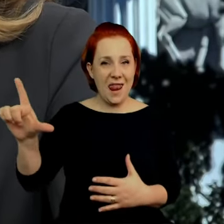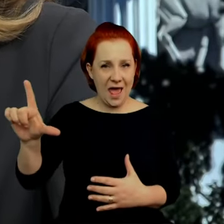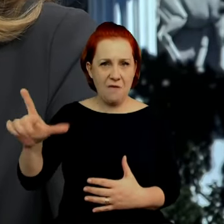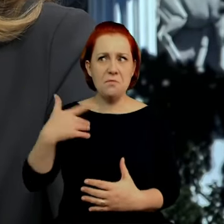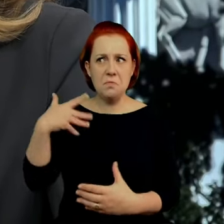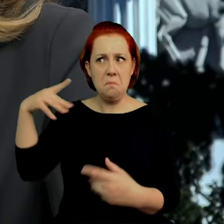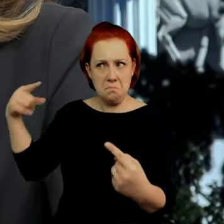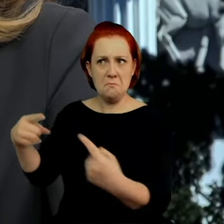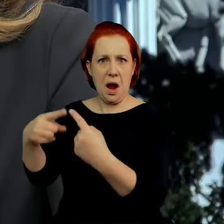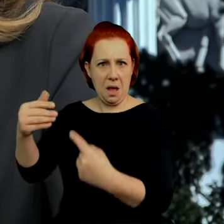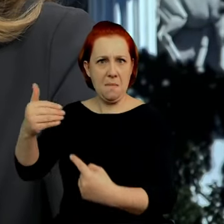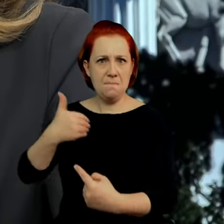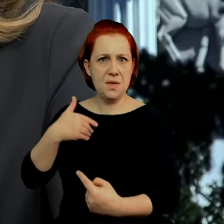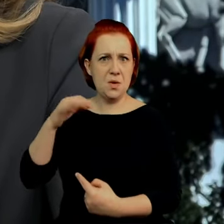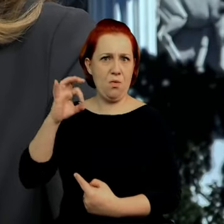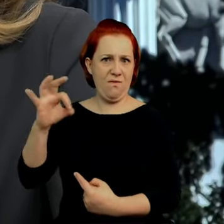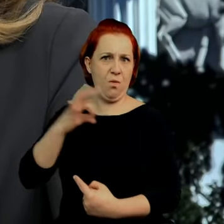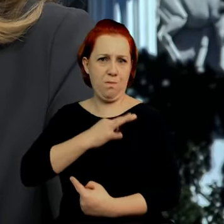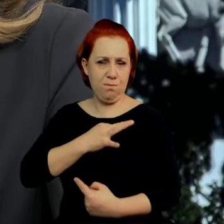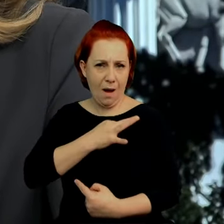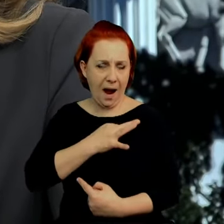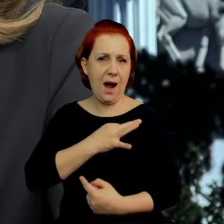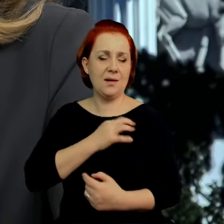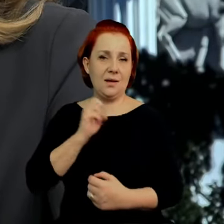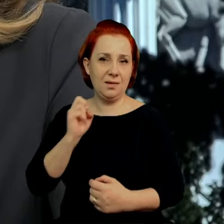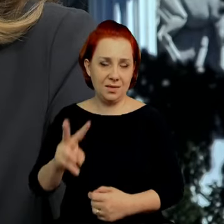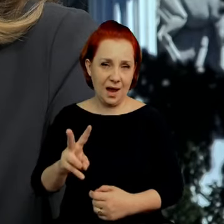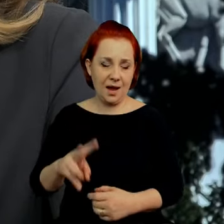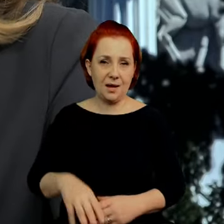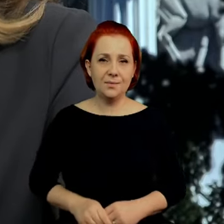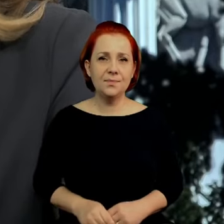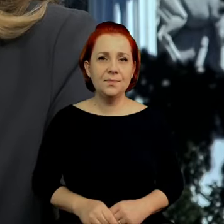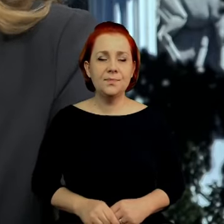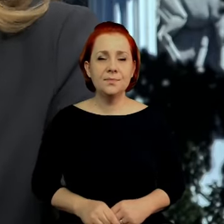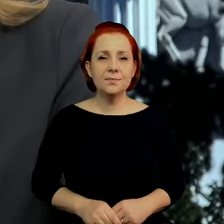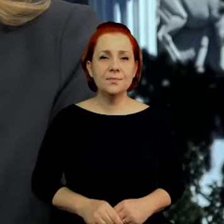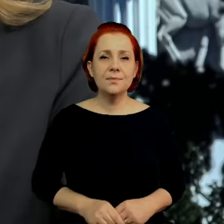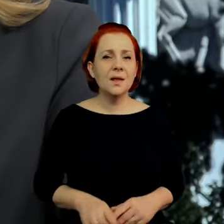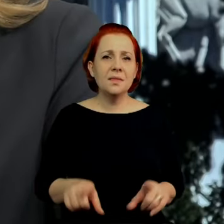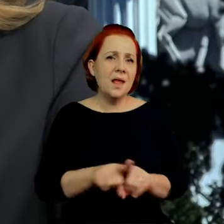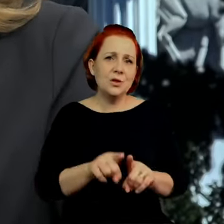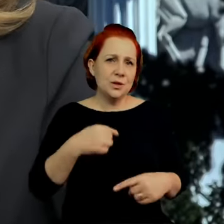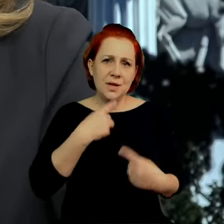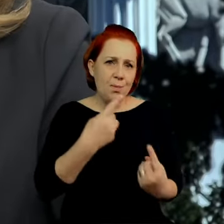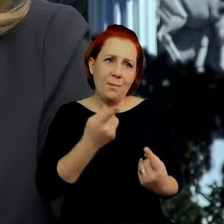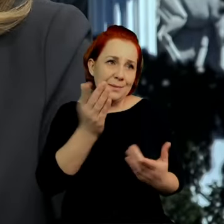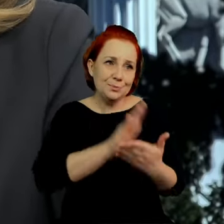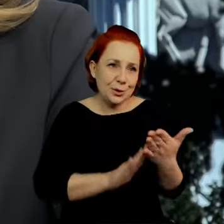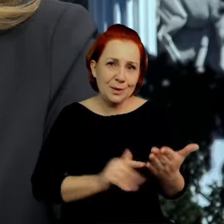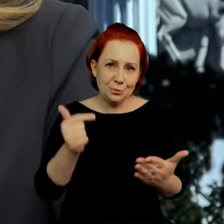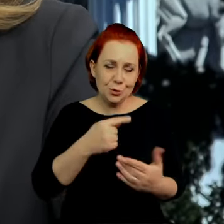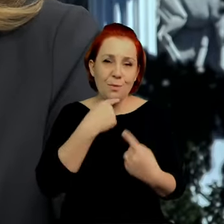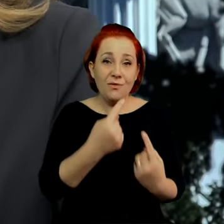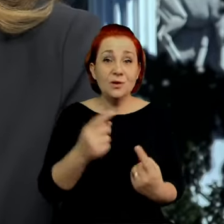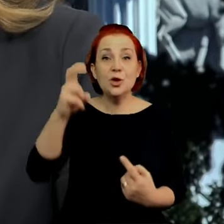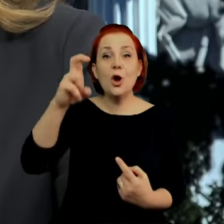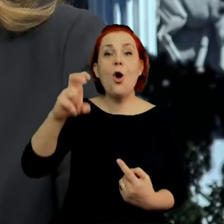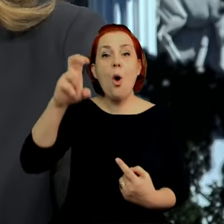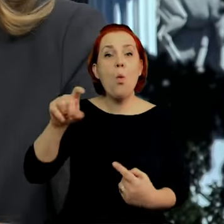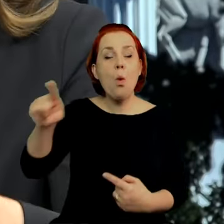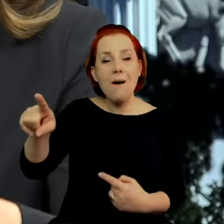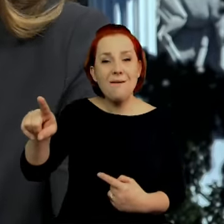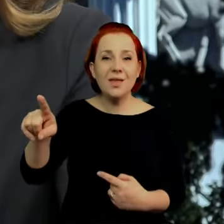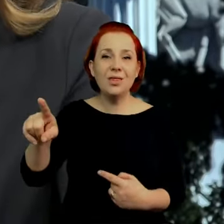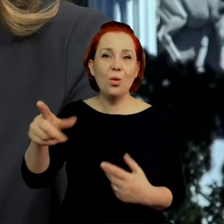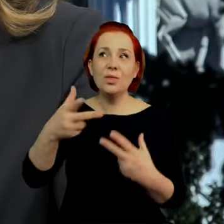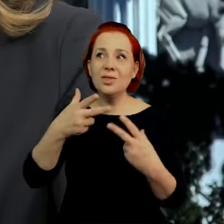formule. Znaczy, ja też nie powiedziałabym, pani redaktor, i tutaj, przepraszam, muszę skontrować, Szymon Hołownia nie jest takim, nie wiem,